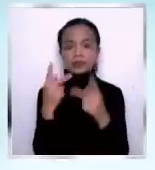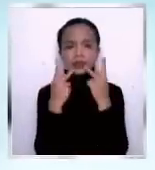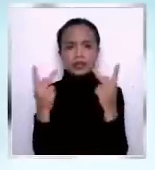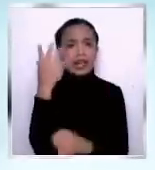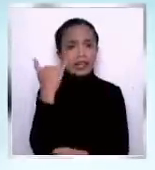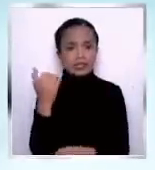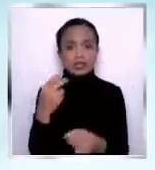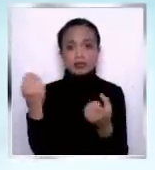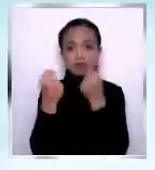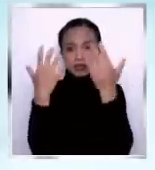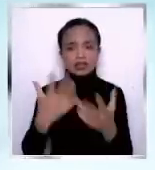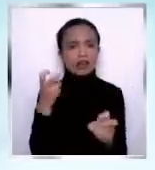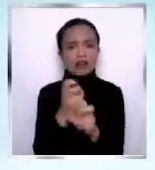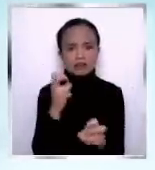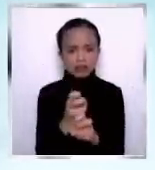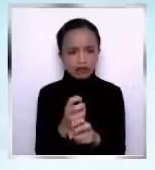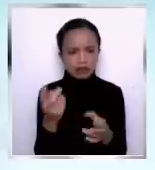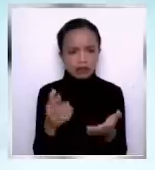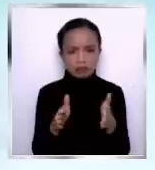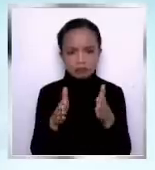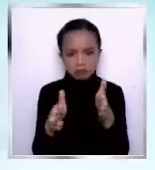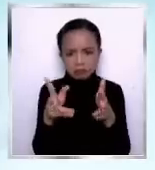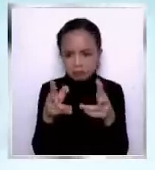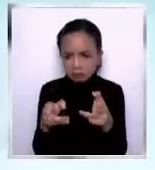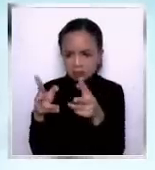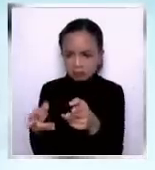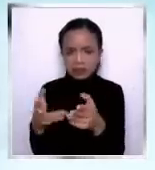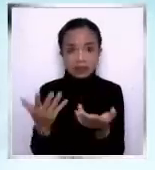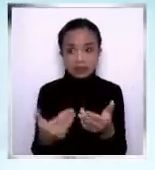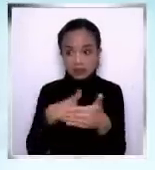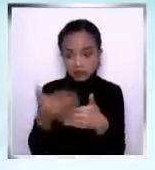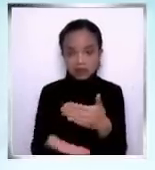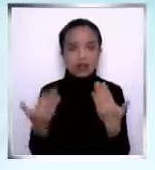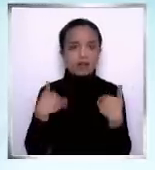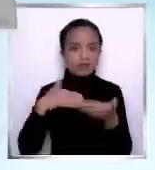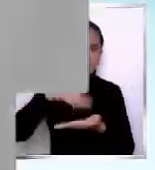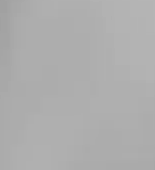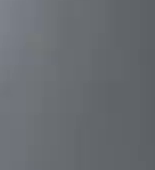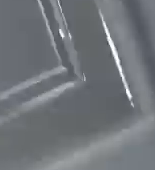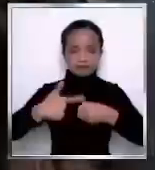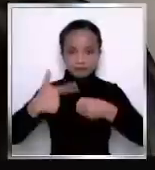sa putol-putol ng mga ruta na sinabayan pa ng pagmahal ng petrolyo. Nakatutok si Bernadette Reyes.